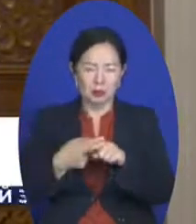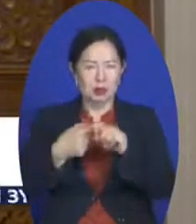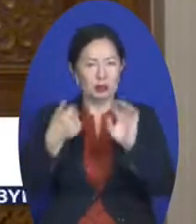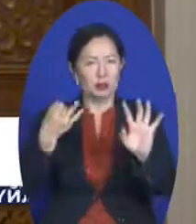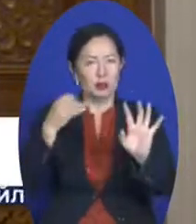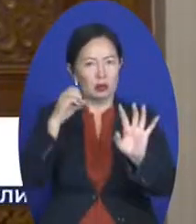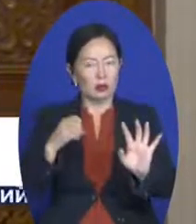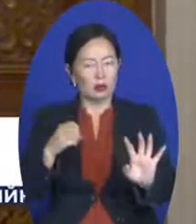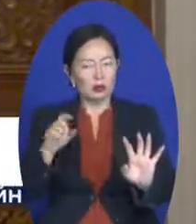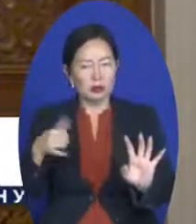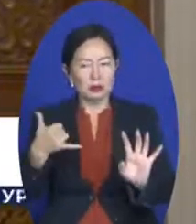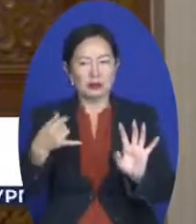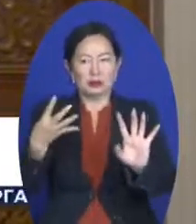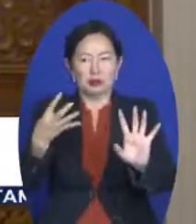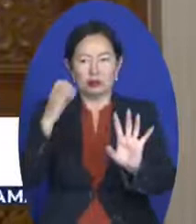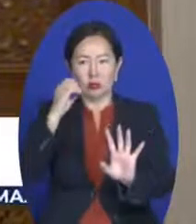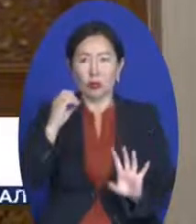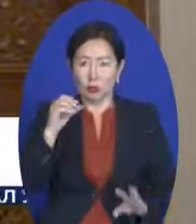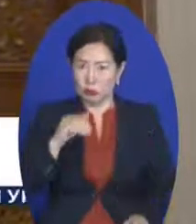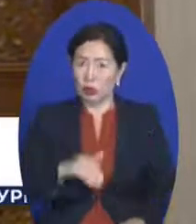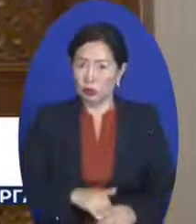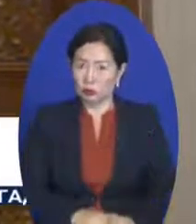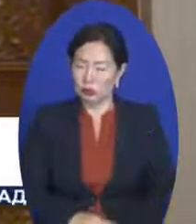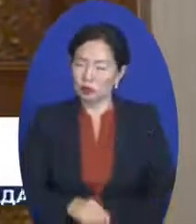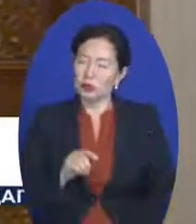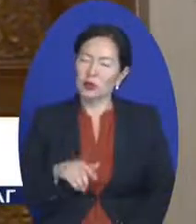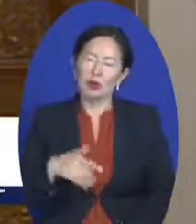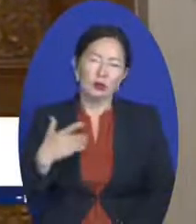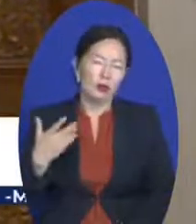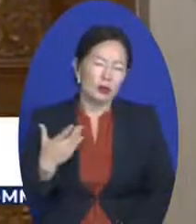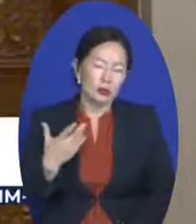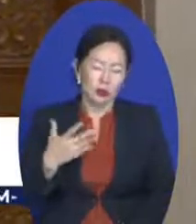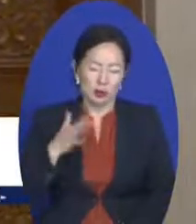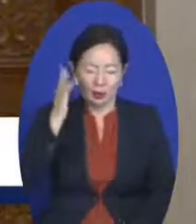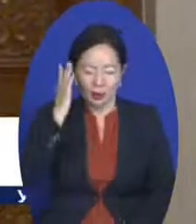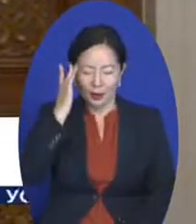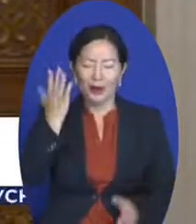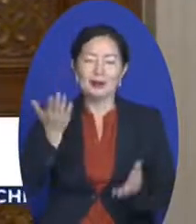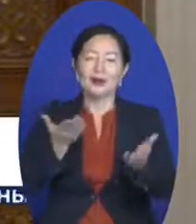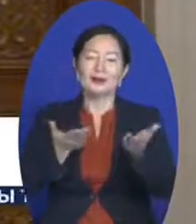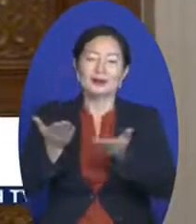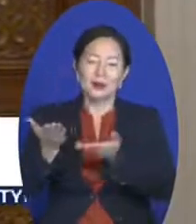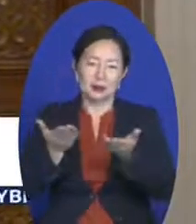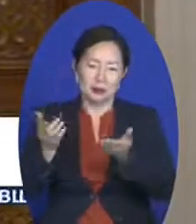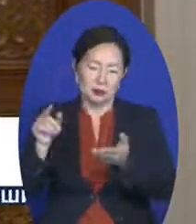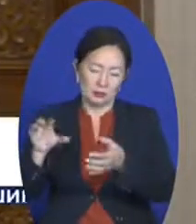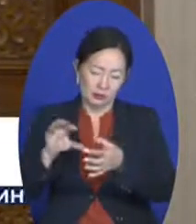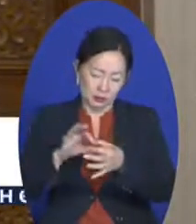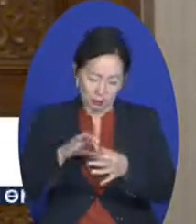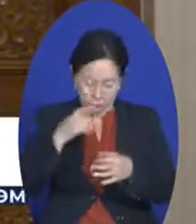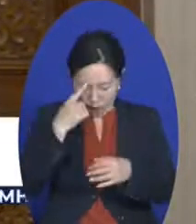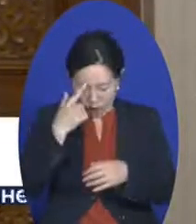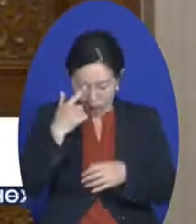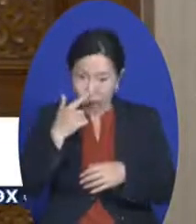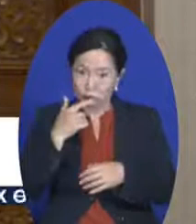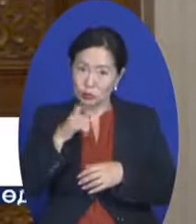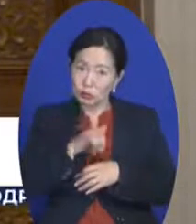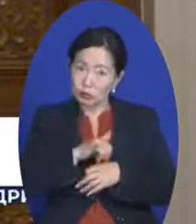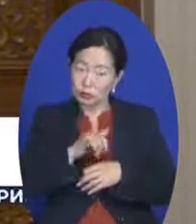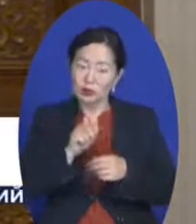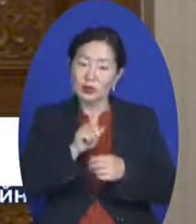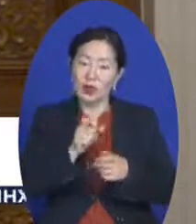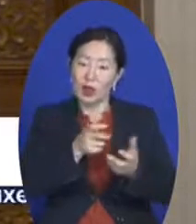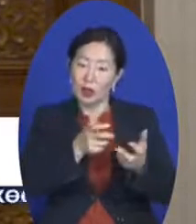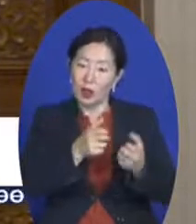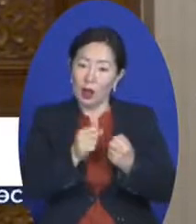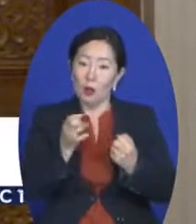тохиолдолд 9 хувь руу бол ингээд ороод ирлээ. Энэ маань яаж нөхөр гадаад зах зээлээс одоо Монгол Улс нэмж зээл бонд авах юм уу хөрөнгө оруулалт